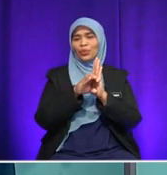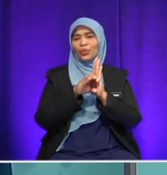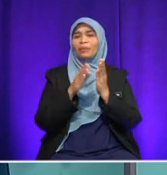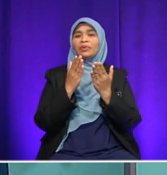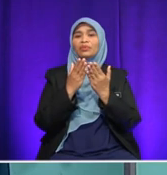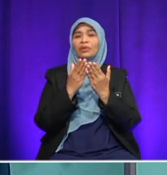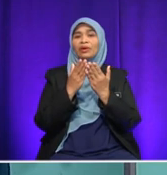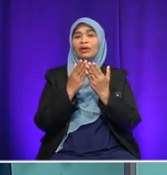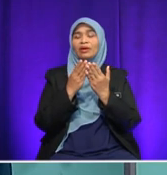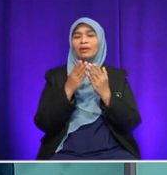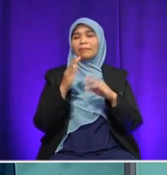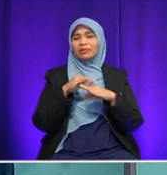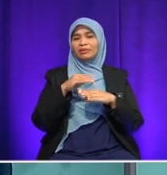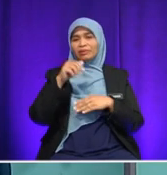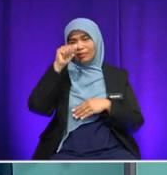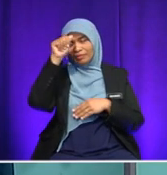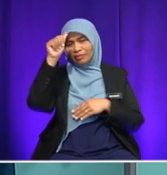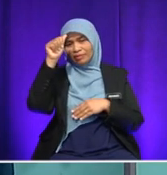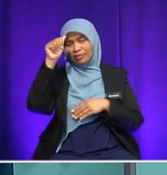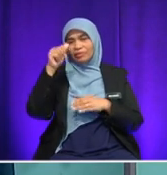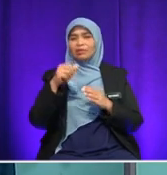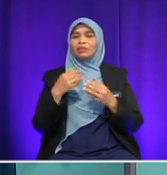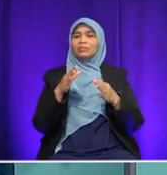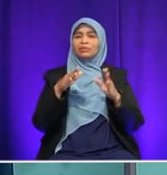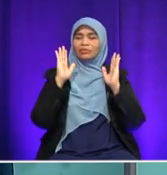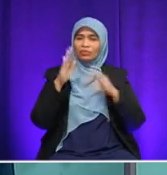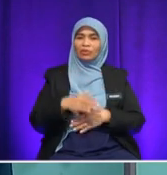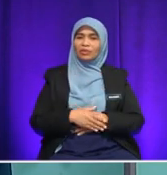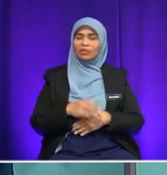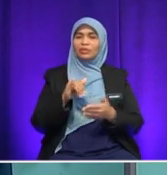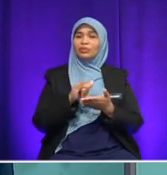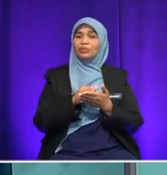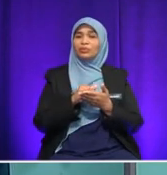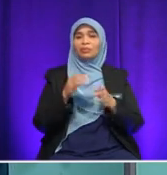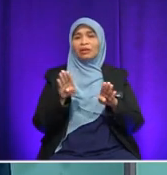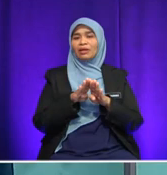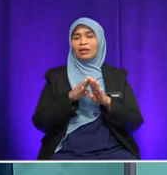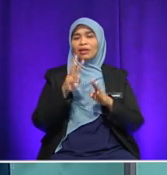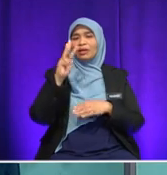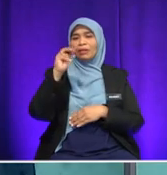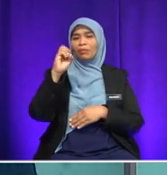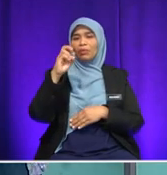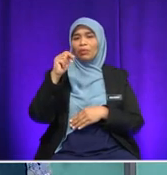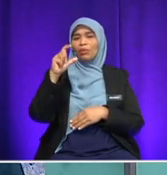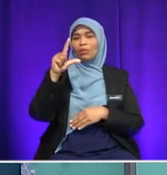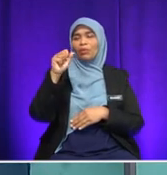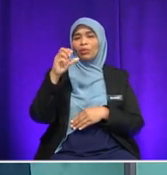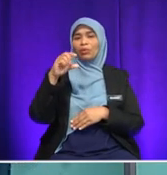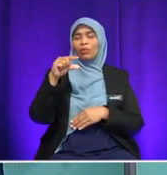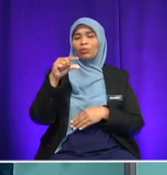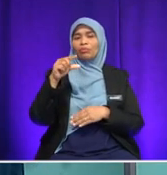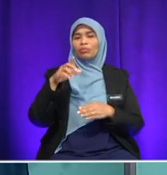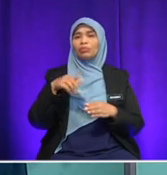berdoa pada Tuhan ya, lepas kita sembahyang solat tu kita berdoa, itu dipanggil sebagai monolog luaran. Monolog dalaman